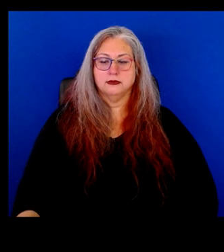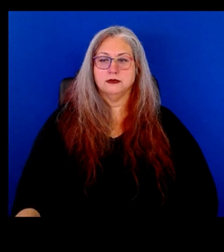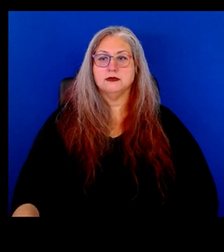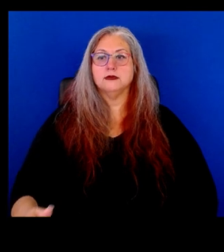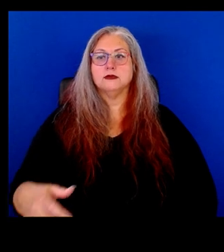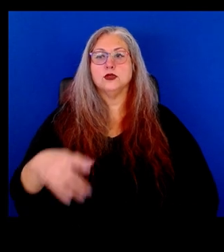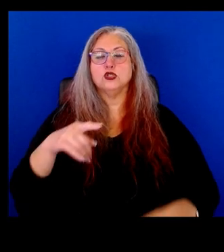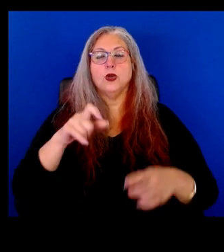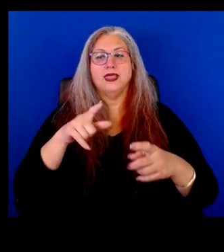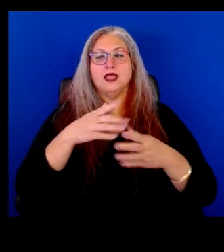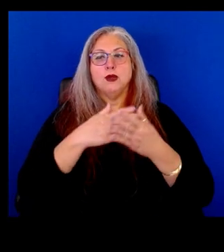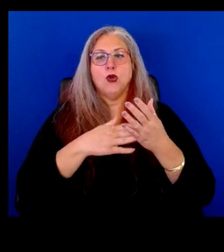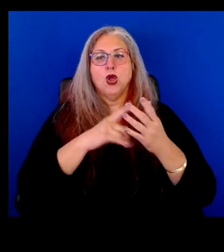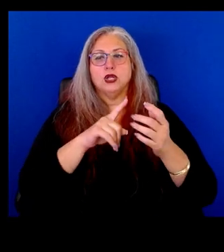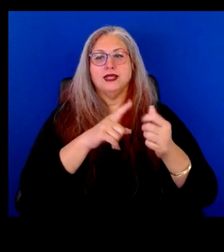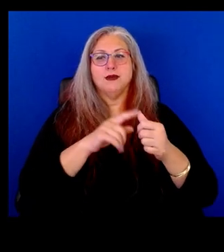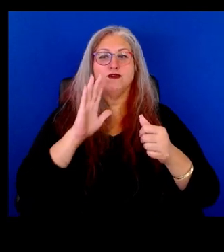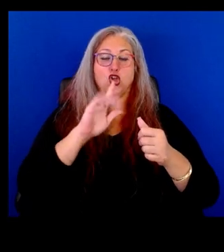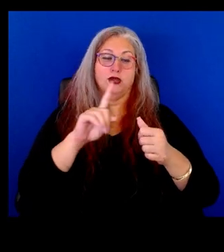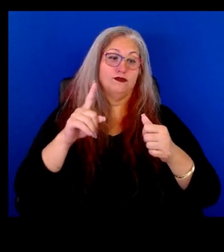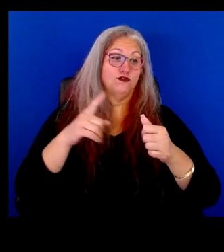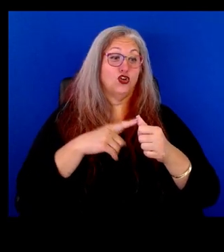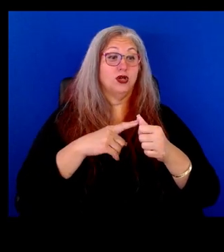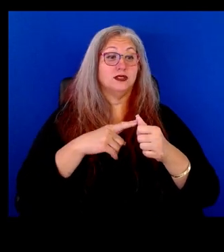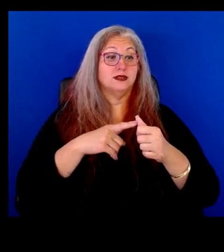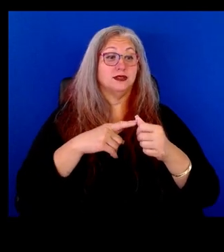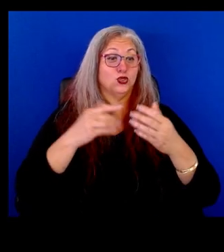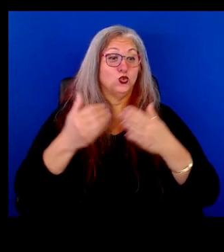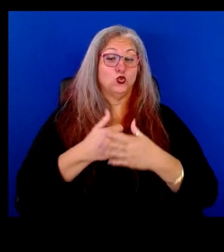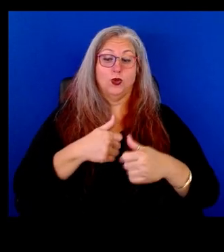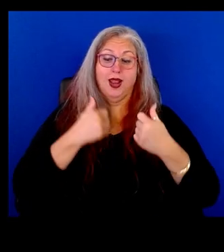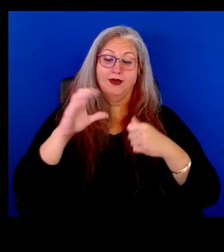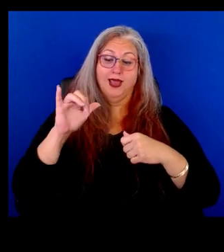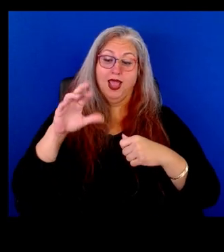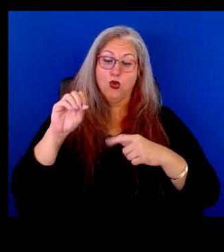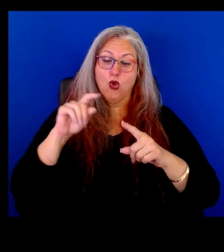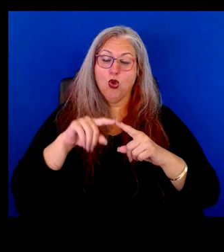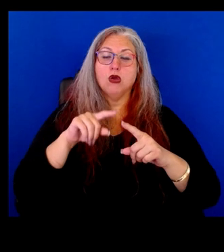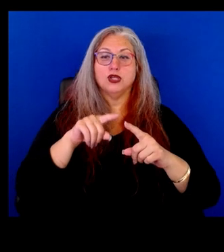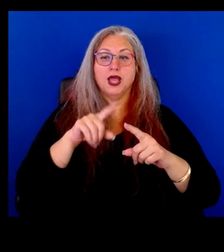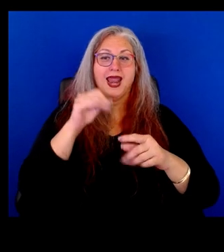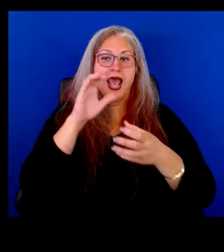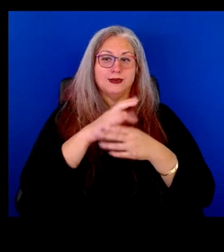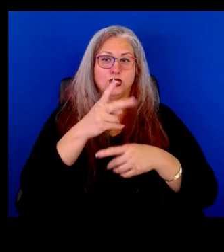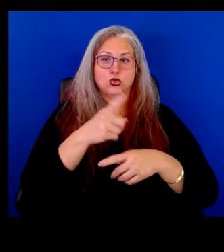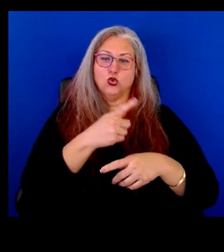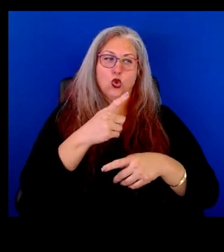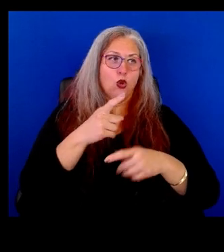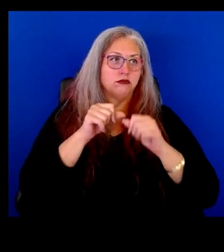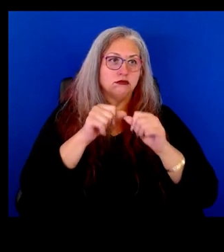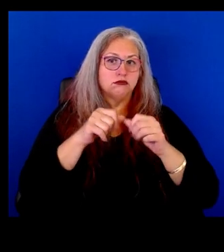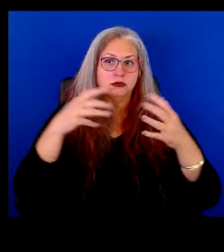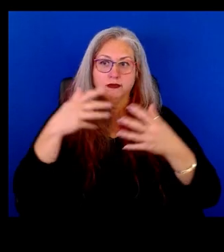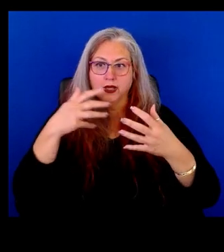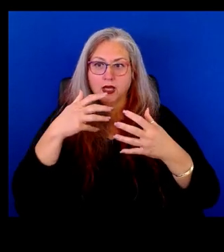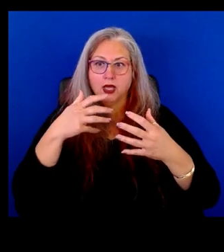So during the part where they first started their life in Cairo, she and her husband were living in constant fear,